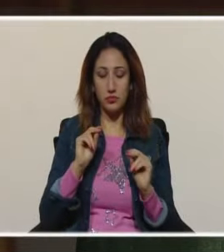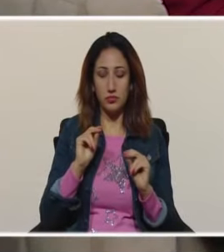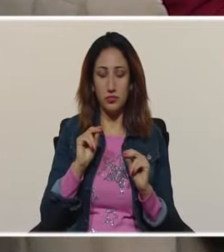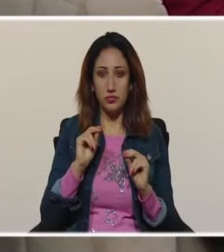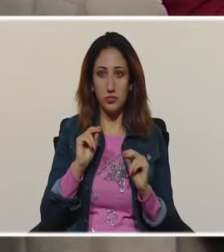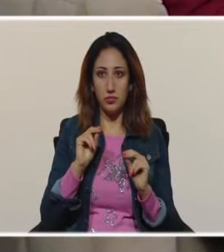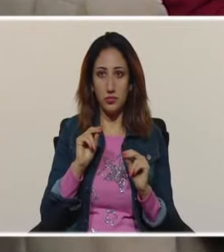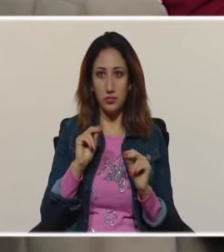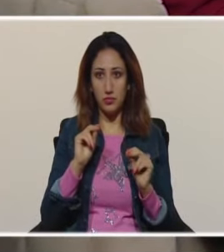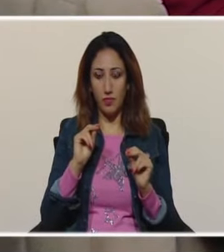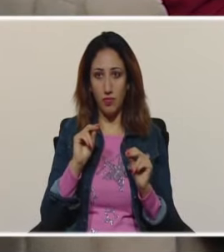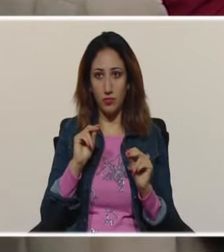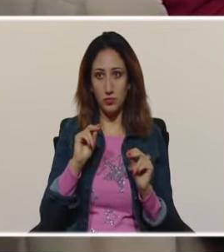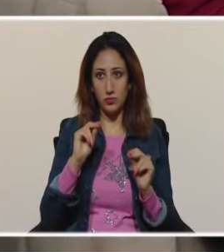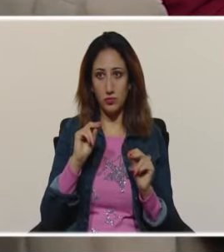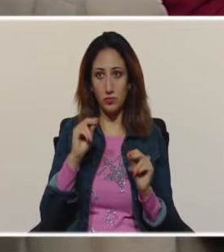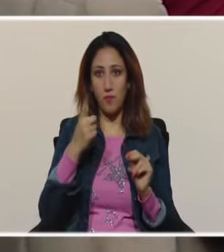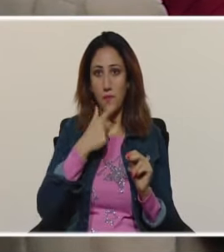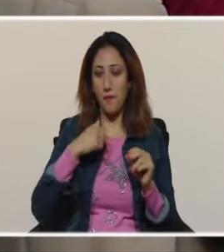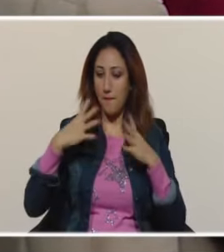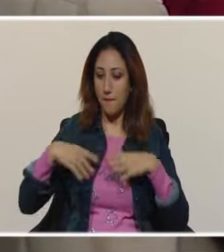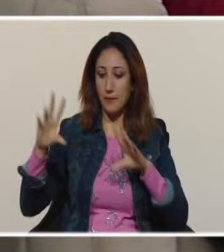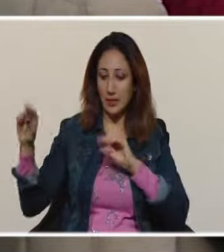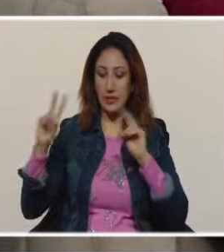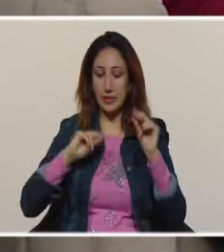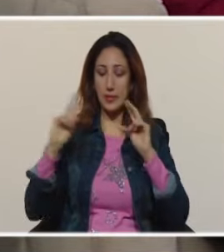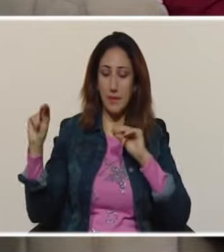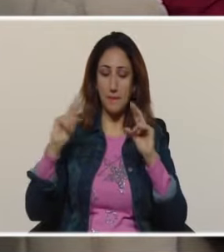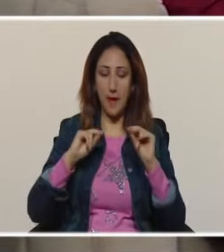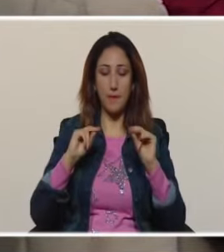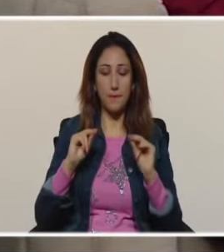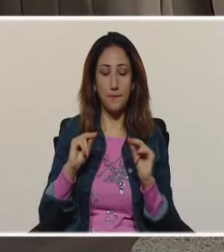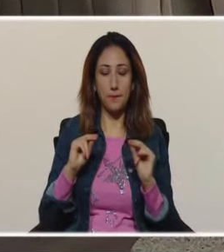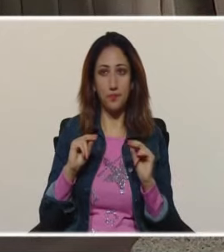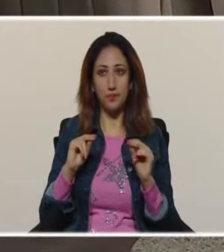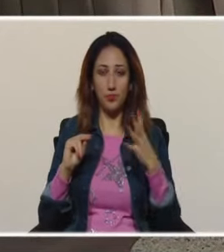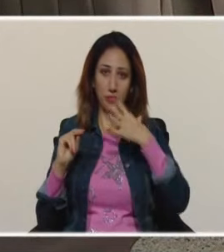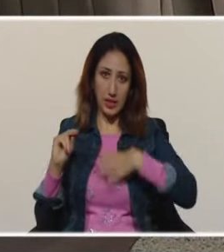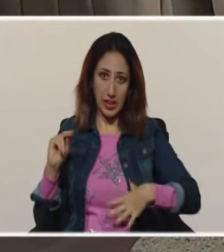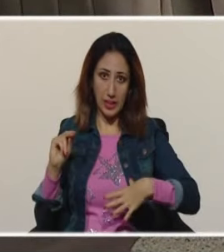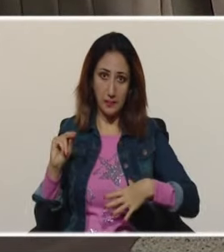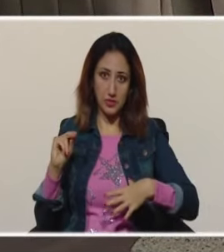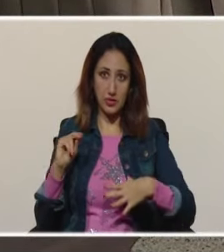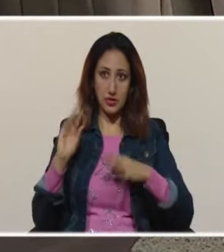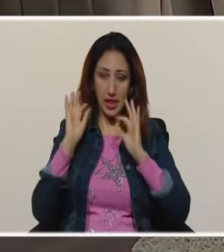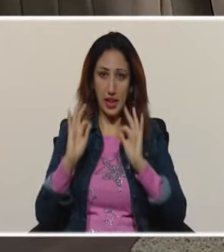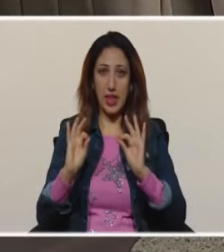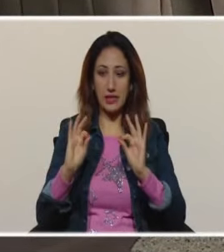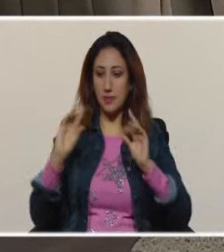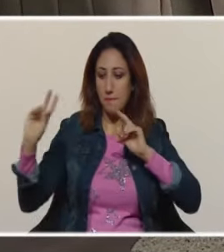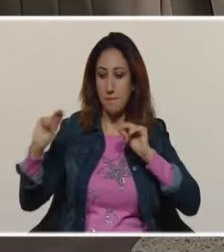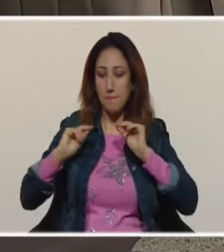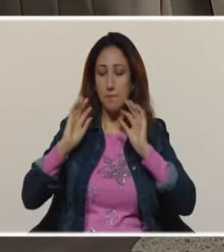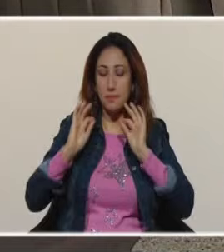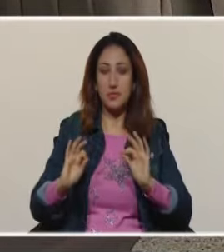لا طول عمرنا بنحب نلبس زي بعض. ما في لو جينا في مره هو لبس حاجه انا ما لبستهاش لا الغي الموضوع ده انت